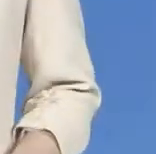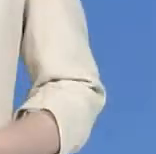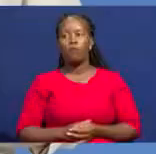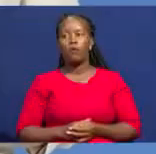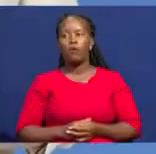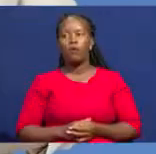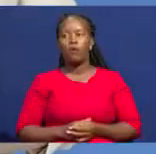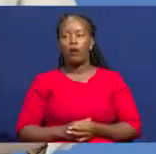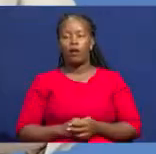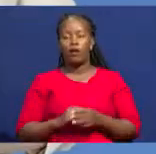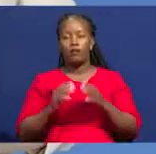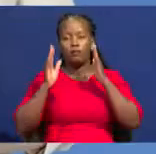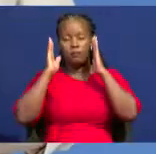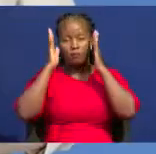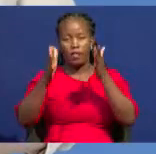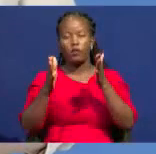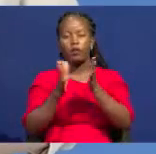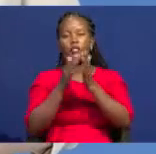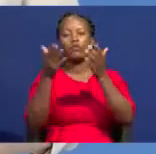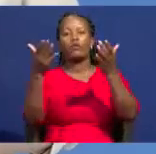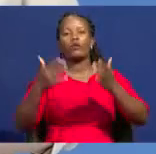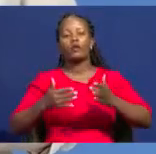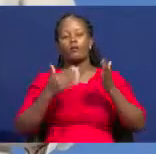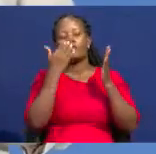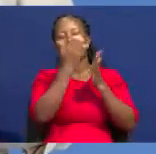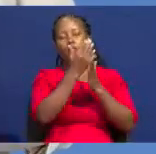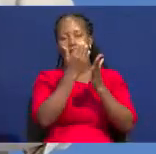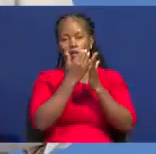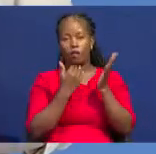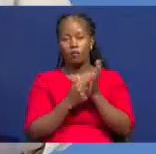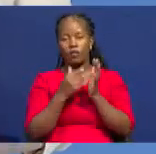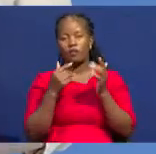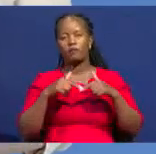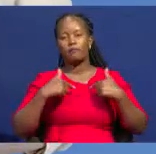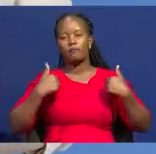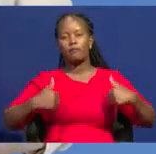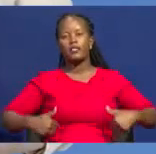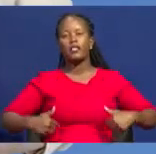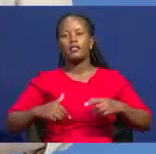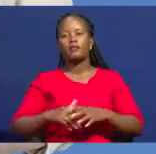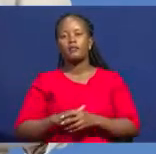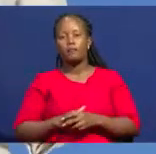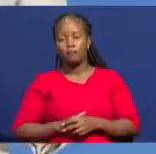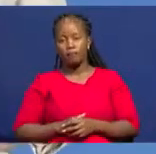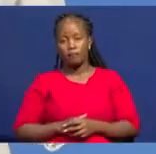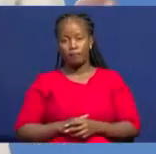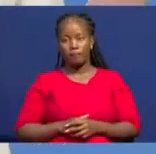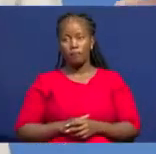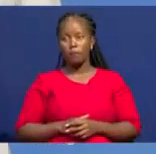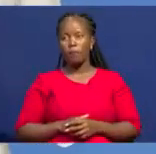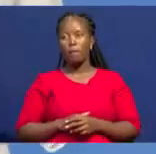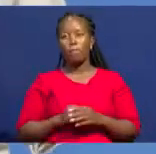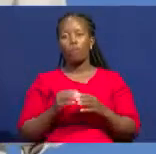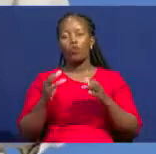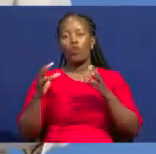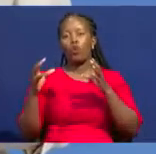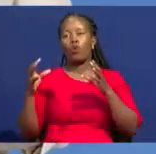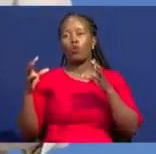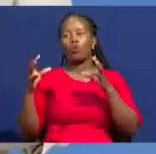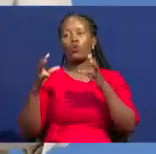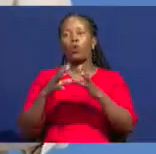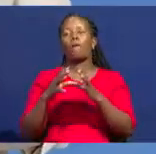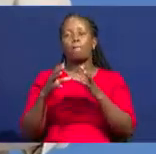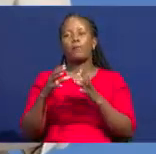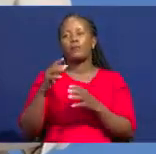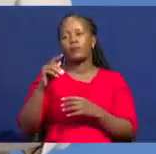Mambo na karibu katika kipindi cha Ifahamu China. Mimi ni Zakia Peng. Kundi la kabila la